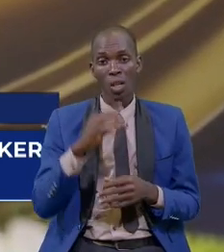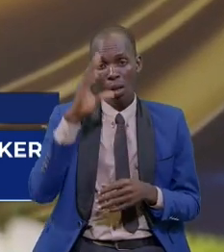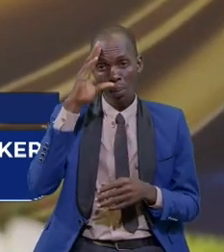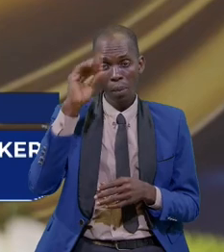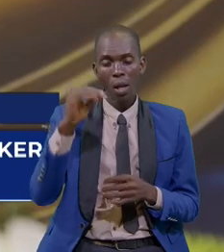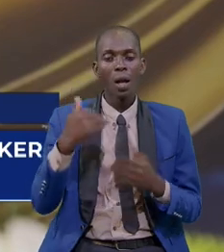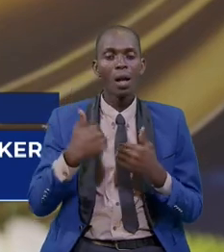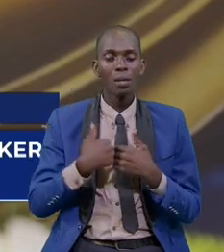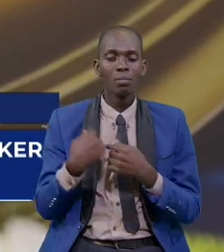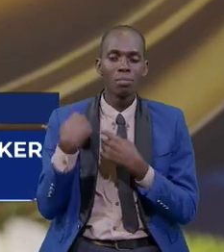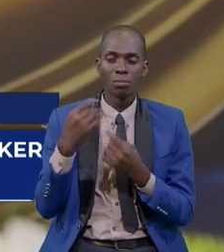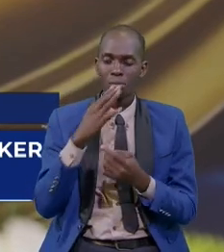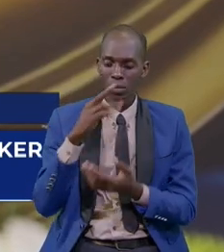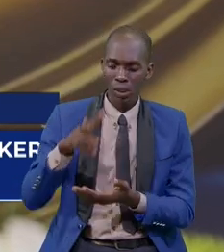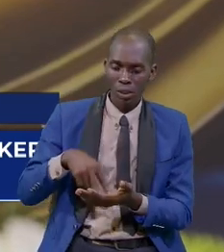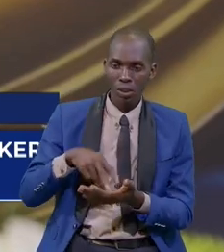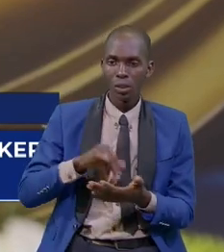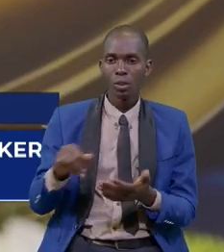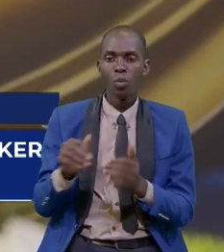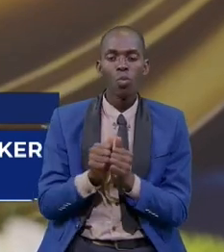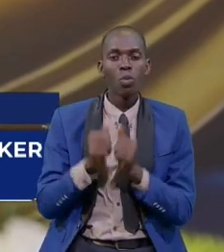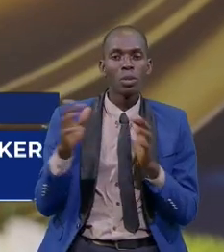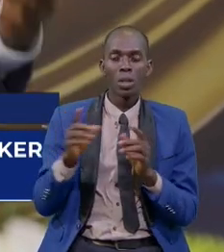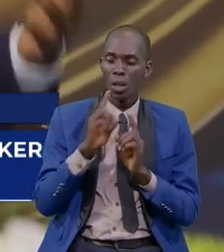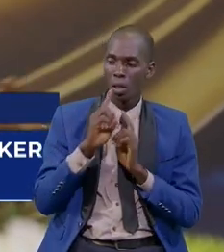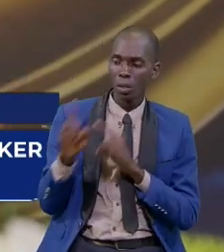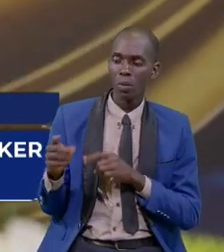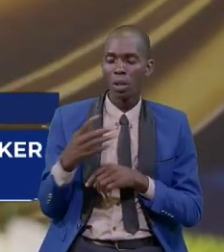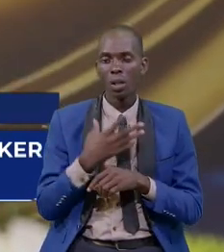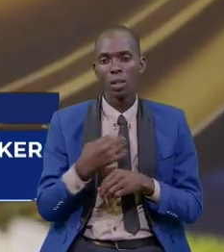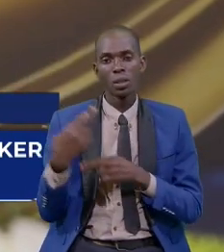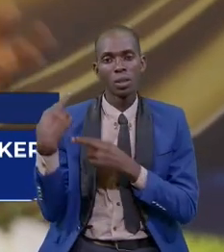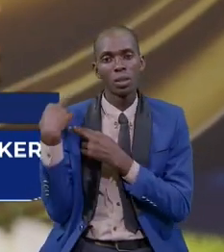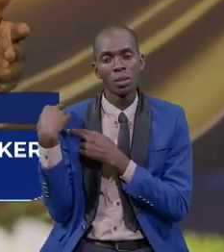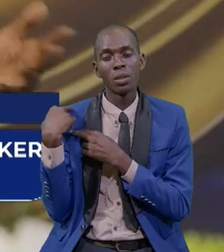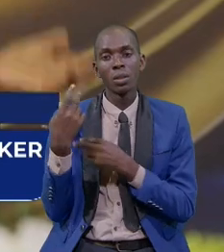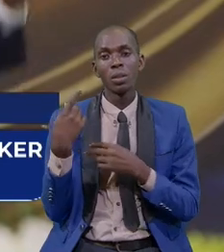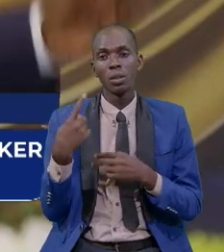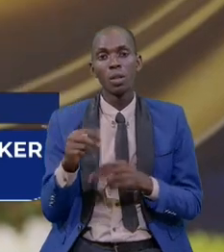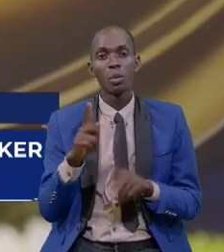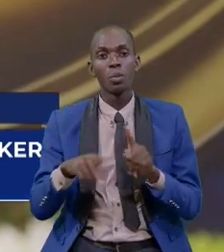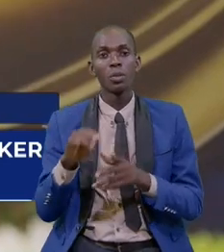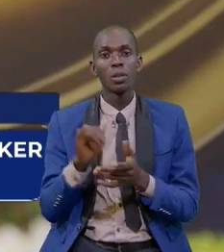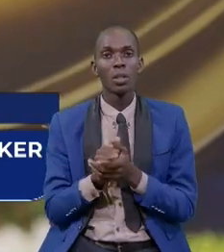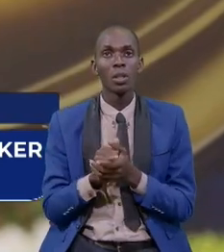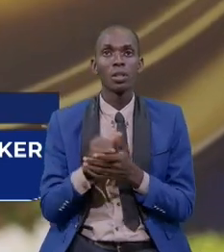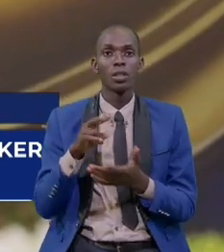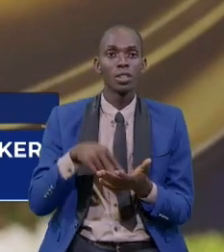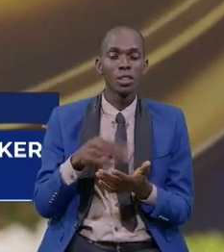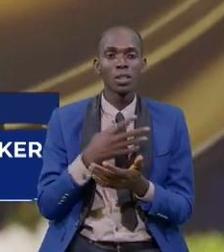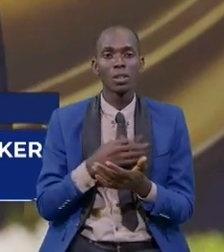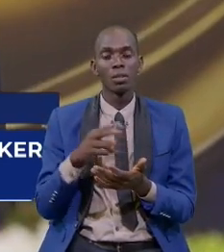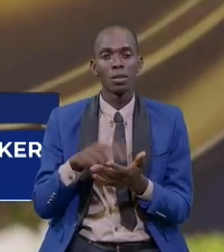L'homme a été là en train de lire, mais il n'a jamais répondu et il n'a jamais pris la responsabilité. Il y a des gens qui lisent la